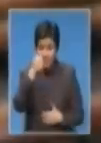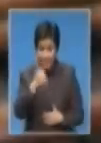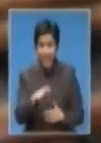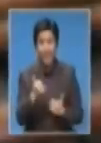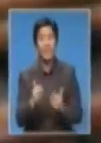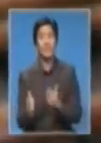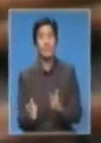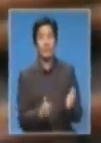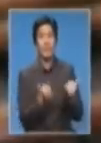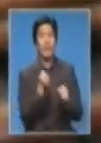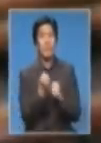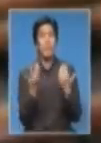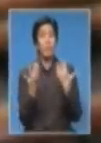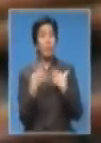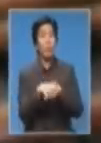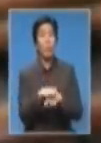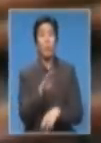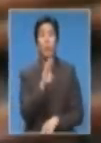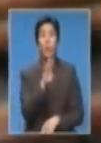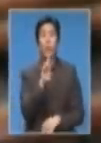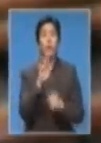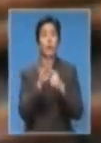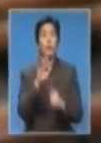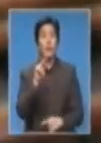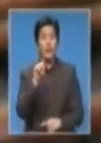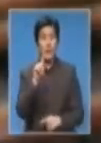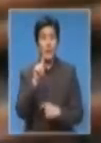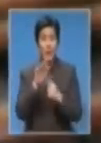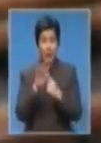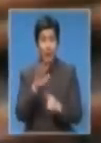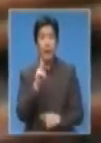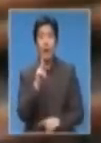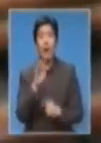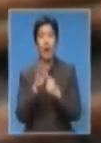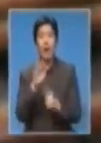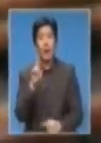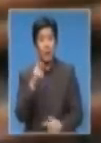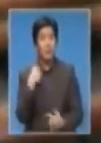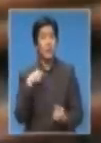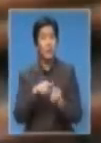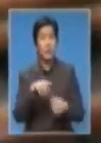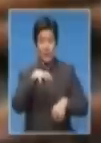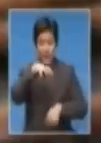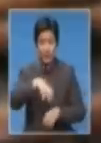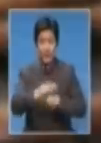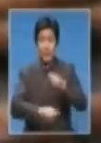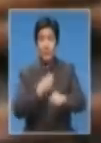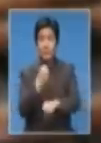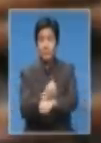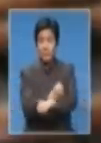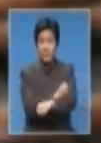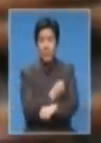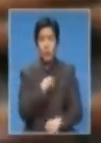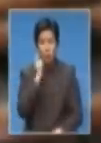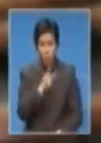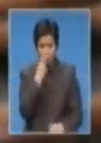ในส่วนของการบูรการร่วมกันนั้นเช่นกระทรวงแรงงานนะครับวันนี้ก็ต้องกำหนดตลาดแรงงานความต้องการแรงงานเพื่อรองรับการ